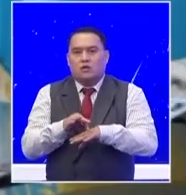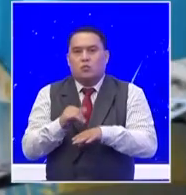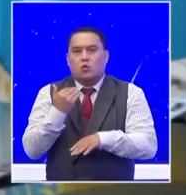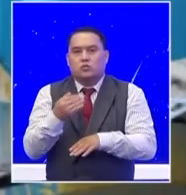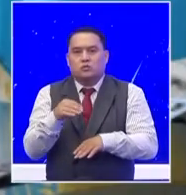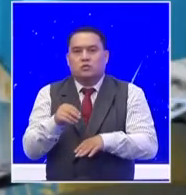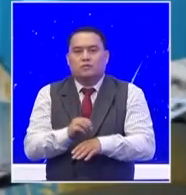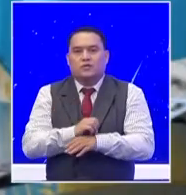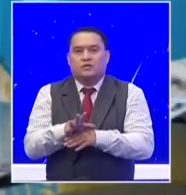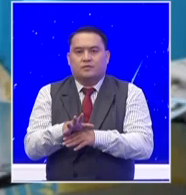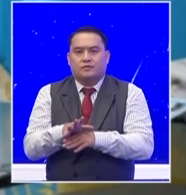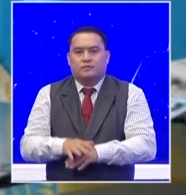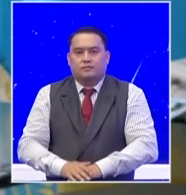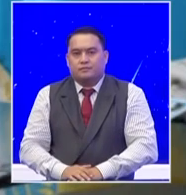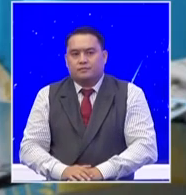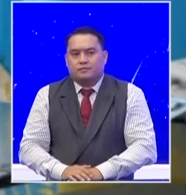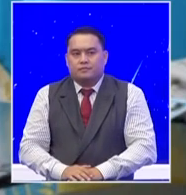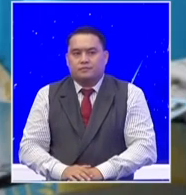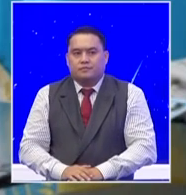ему диагноз – пневмония.